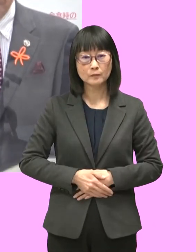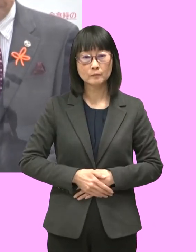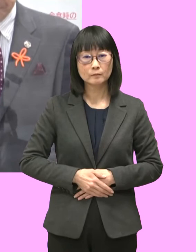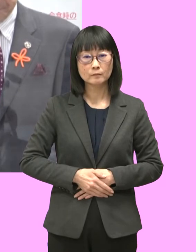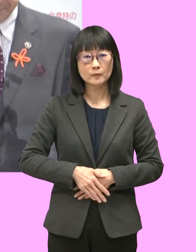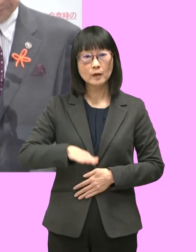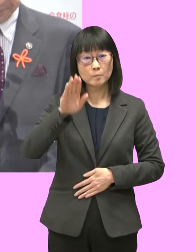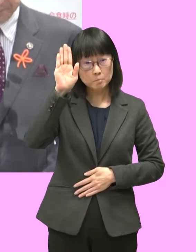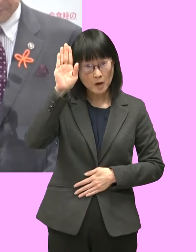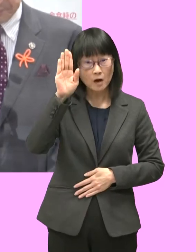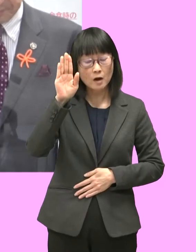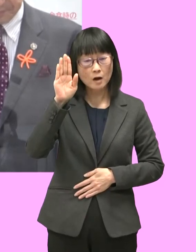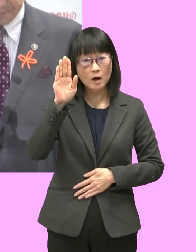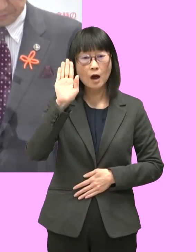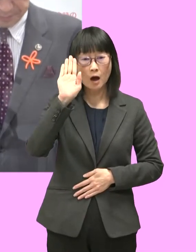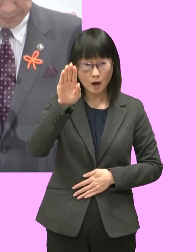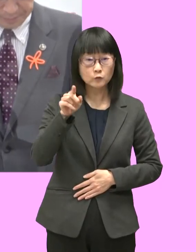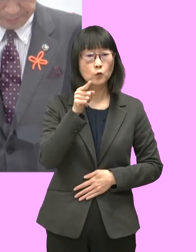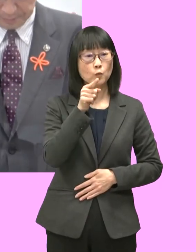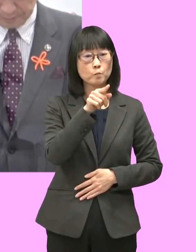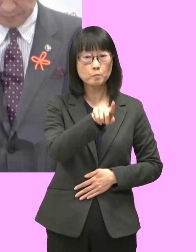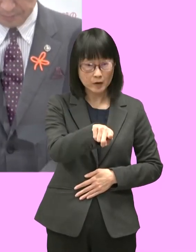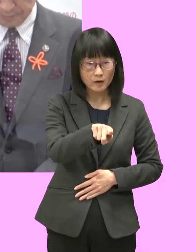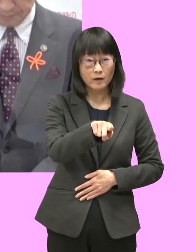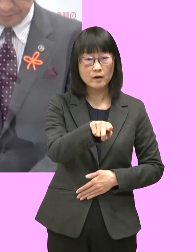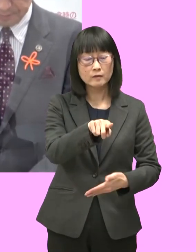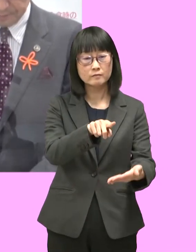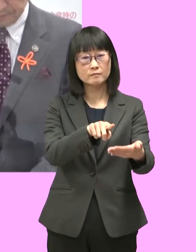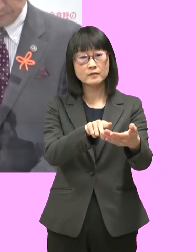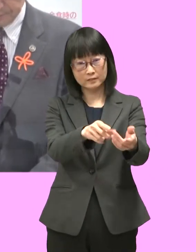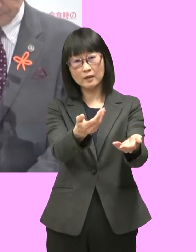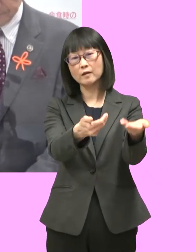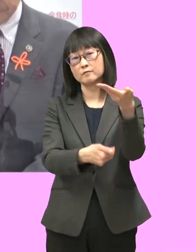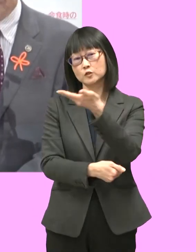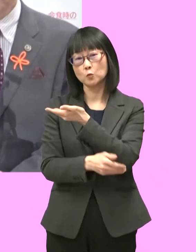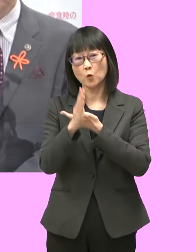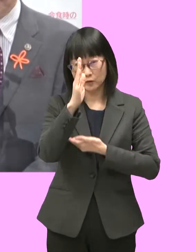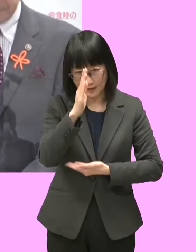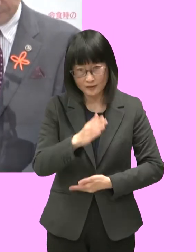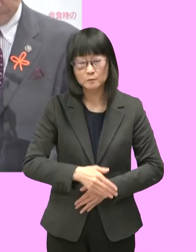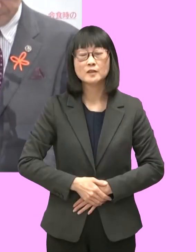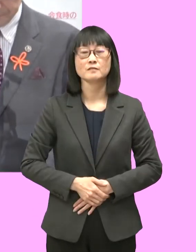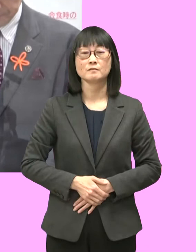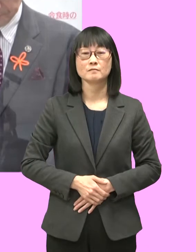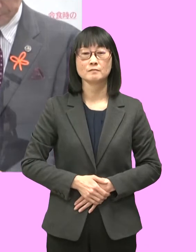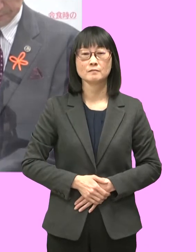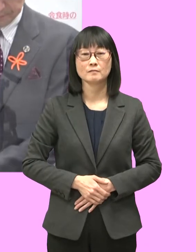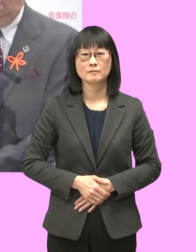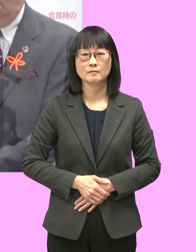を通して社名お名前を述べてからご発言をお願いいたします。それではどうぞ。中央テレビさん。